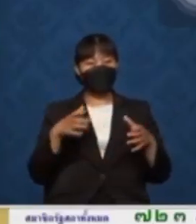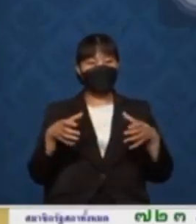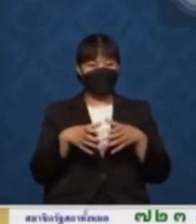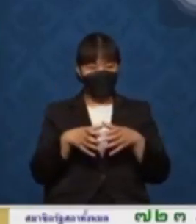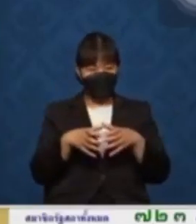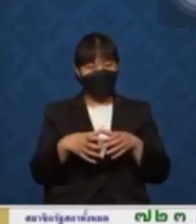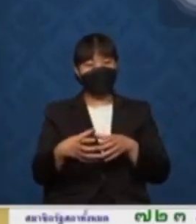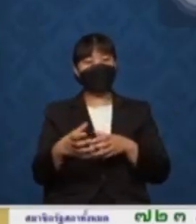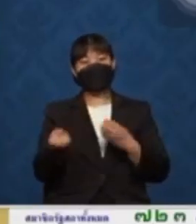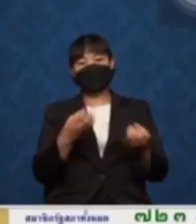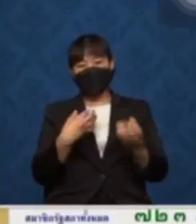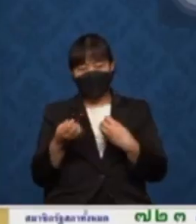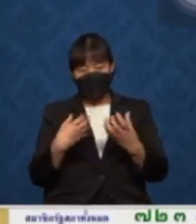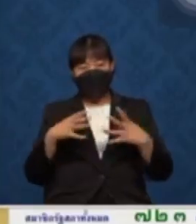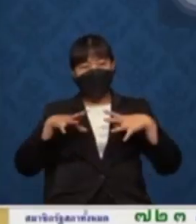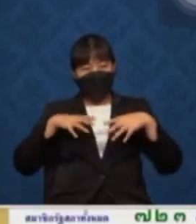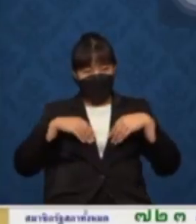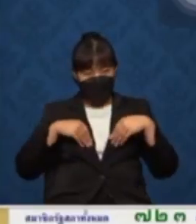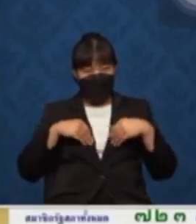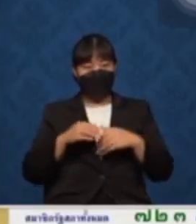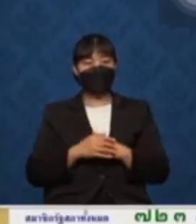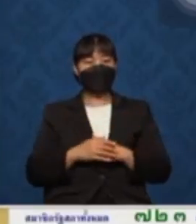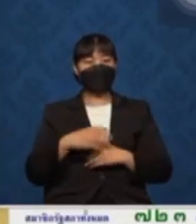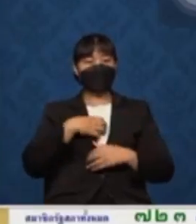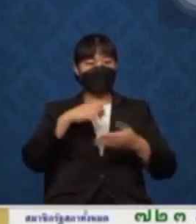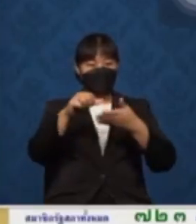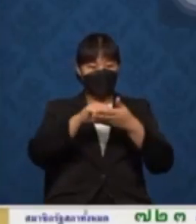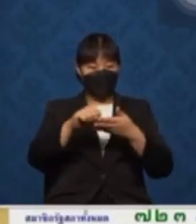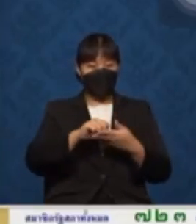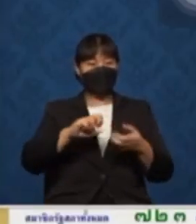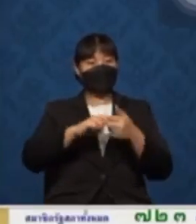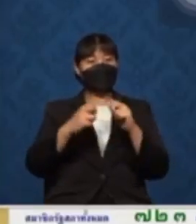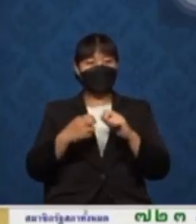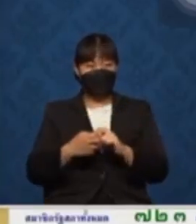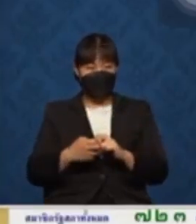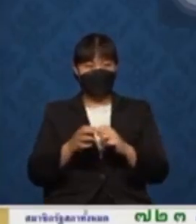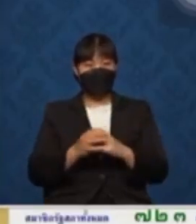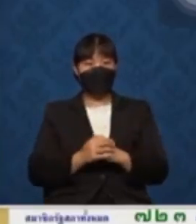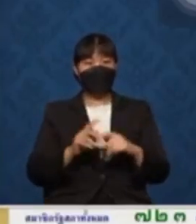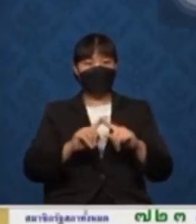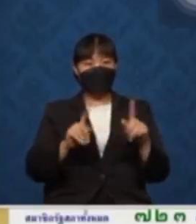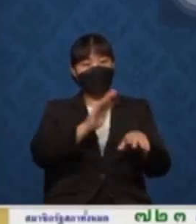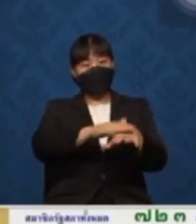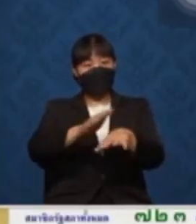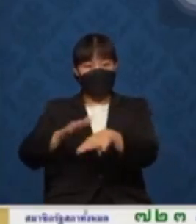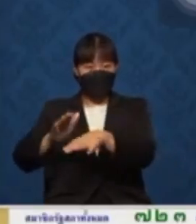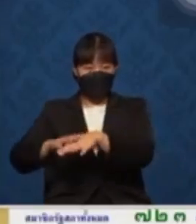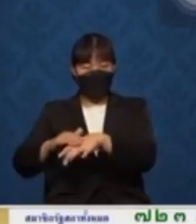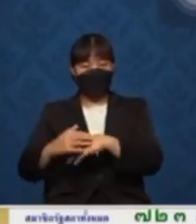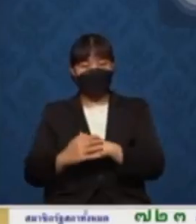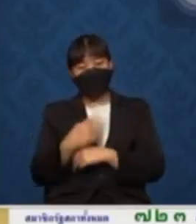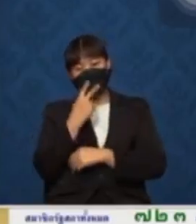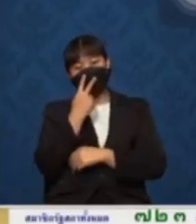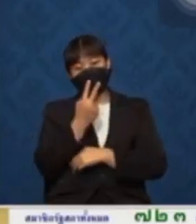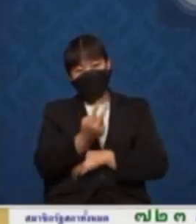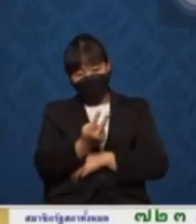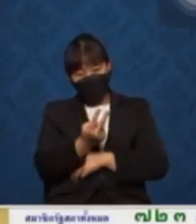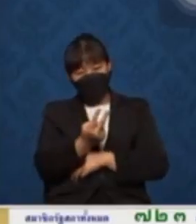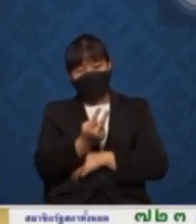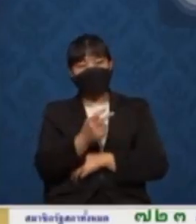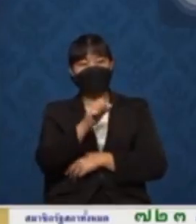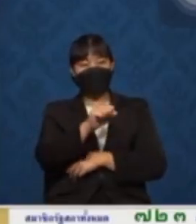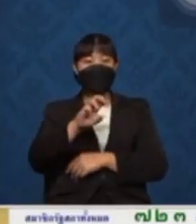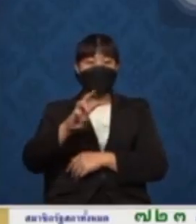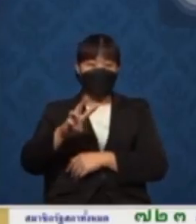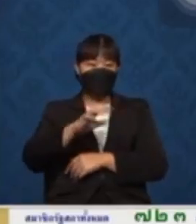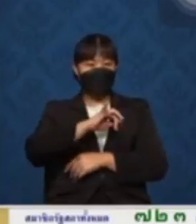รับฟังและก็ยินดีทำทุกวิถีทางเพื่อพยายามจะคลี่คลายแต่ผมก็อยากจะเชิญชวนประชาชนนะครับให้จับตาดูความจริงใจของสมาชิกวุ